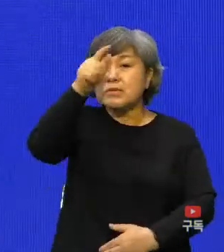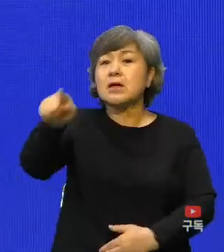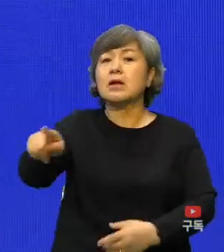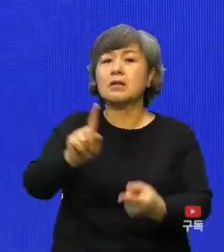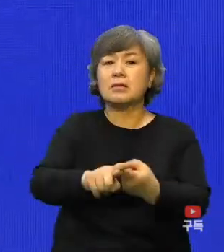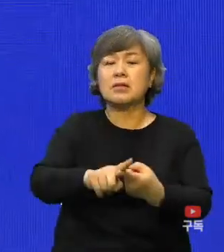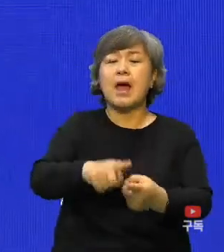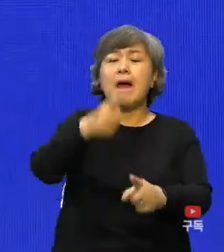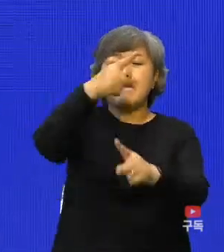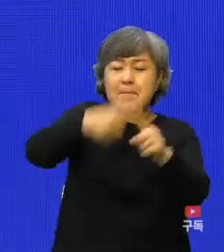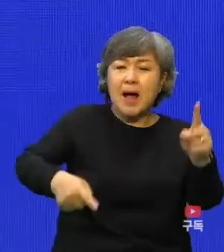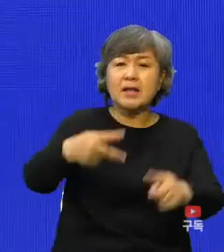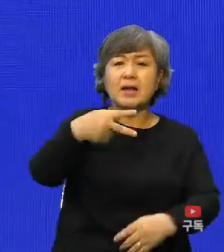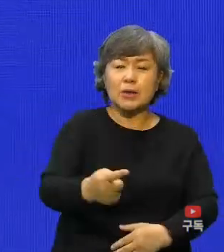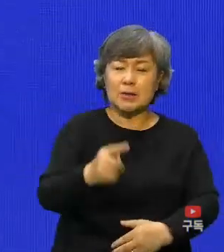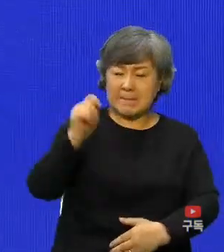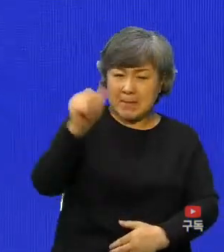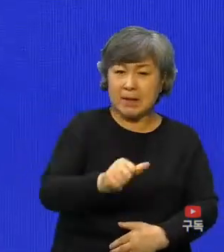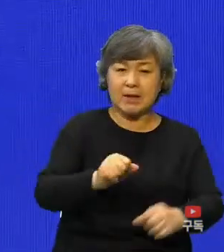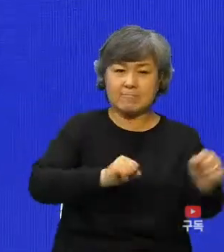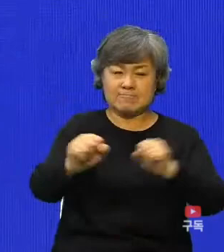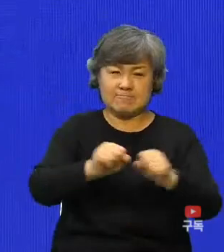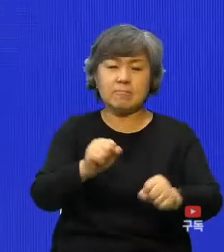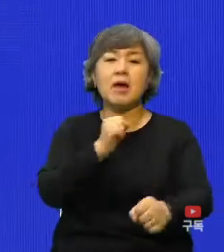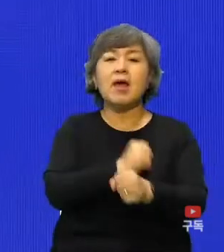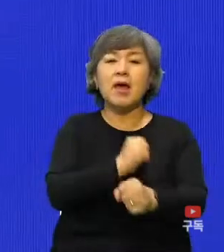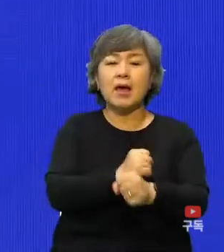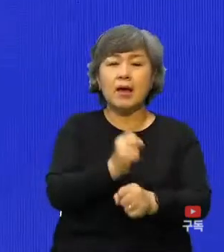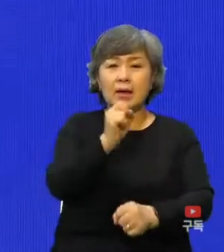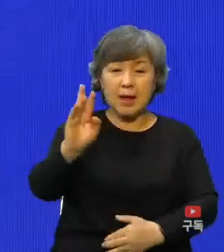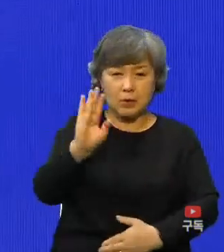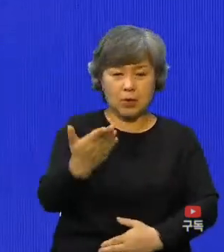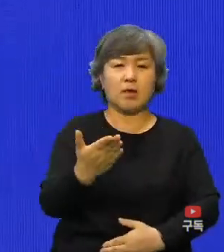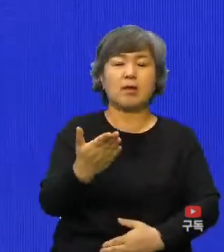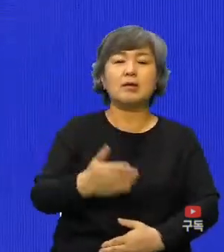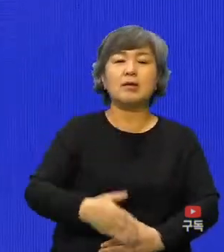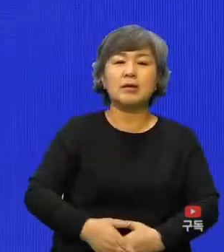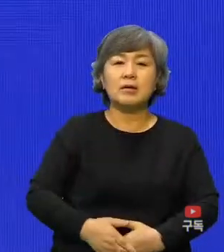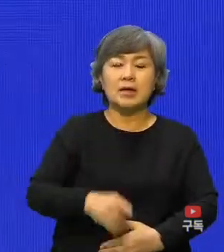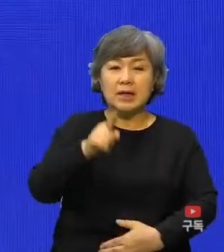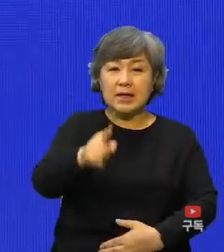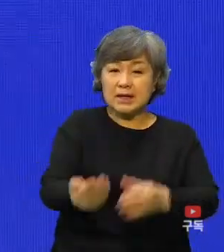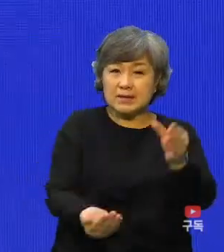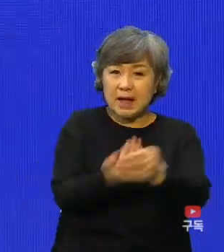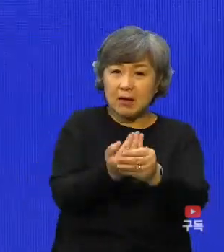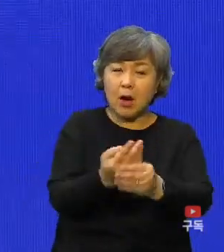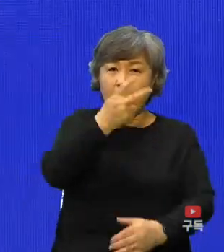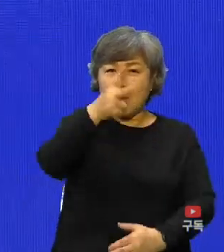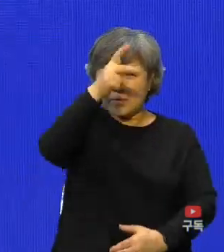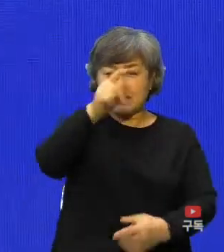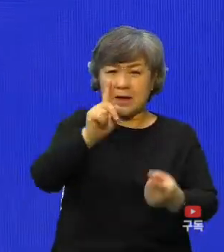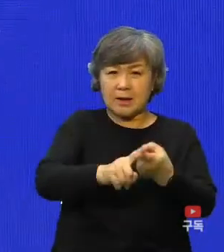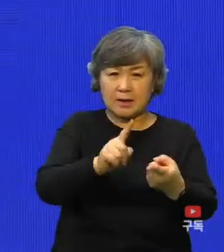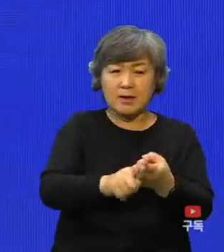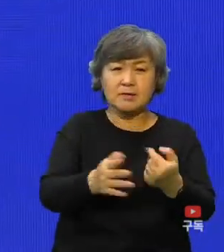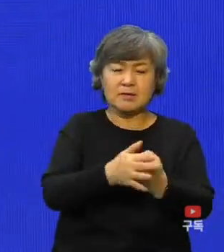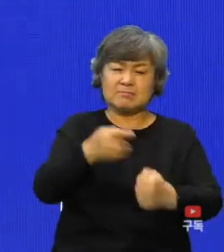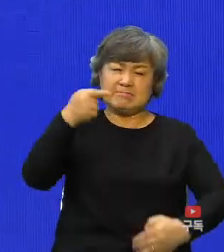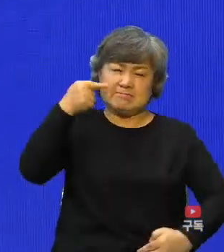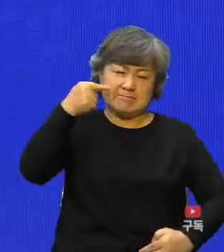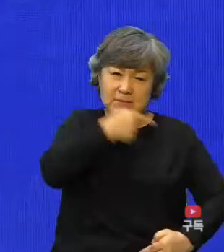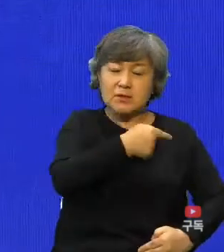강도의 반이라도 신속하게 수사를 해야 될 것입니다. 이 사건 검찰 조직의 명운을 걸고 철저한